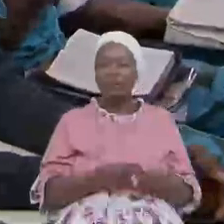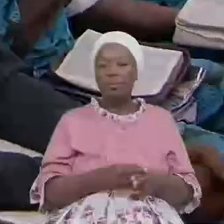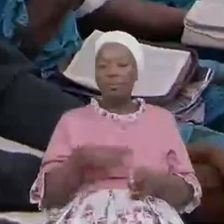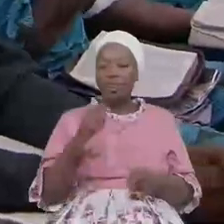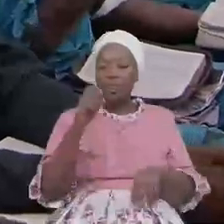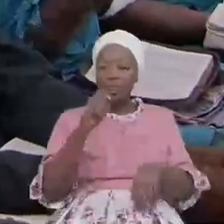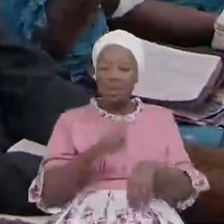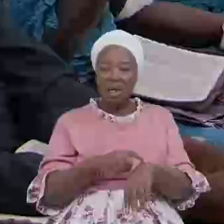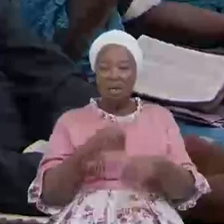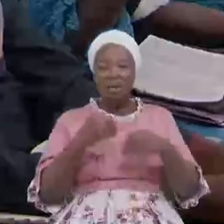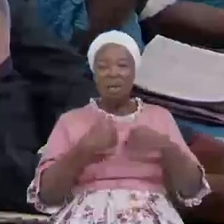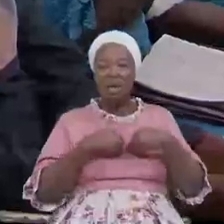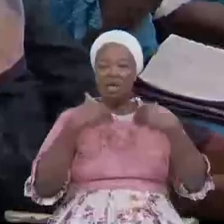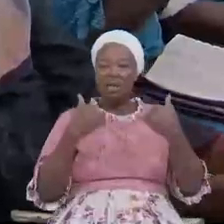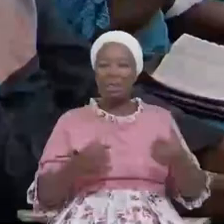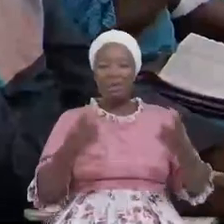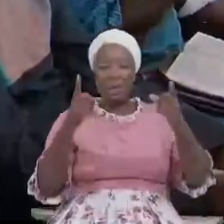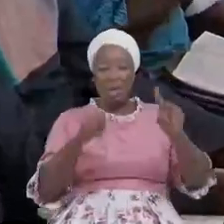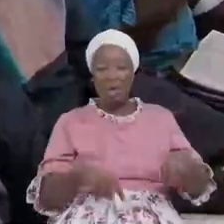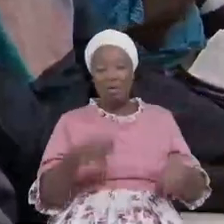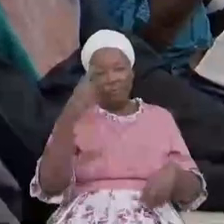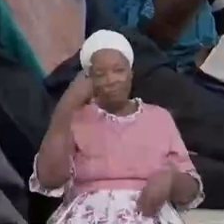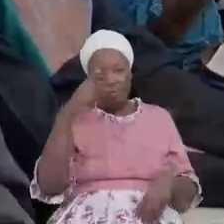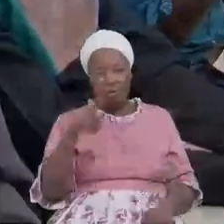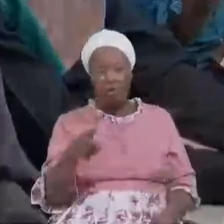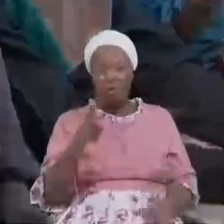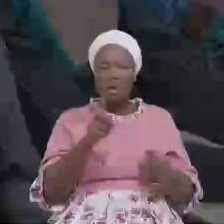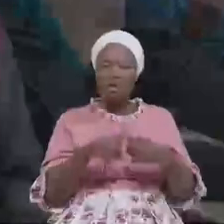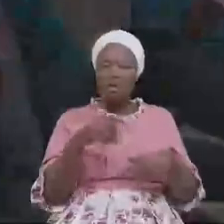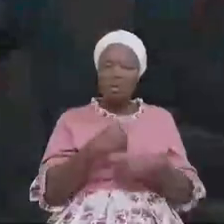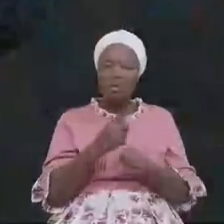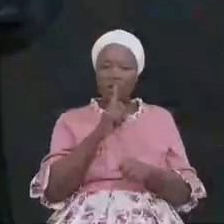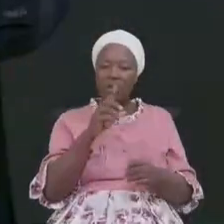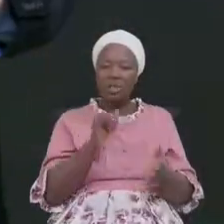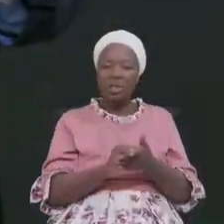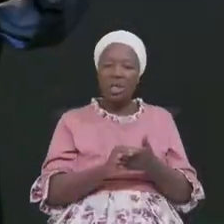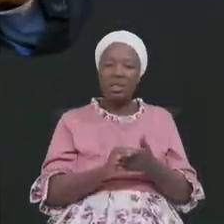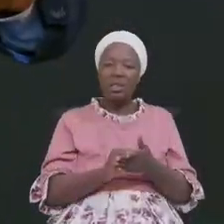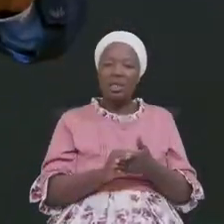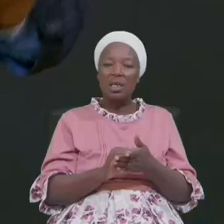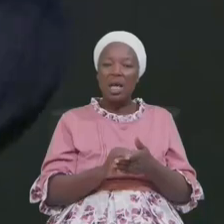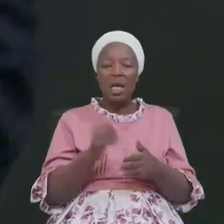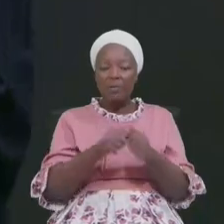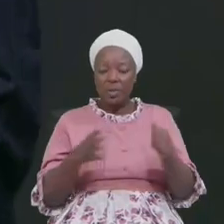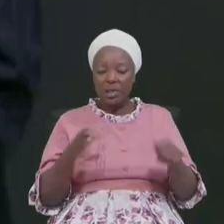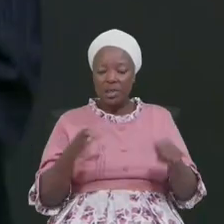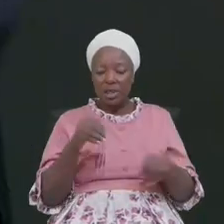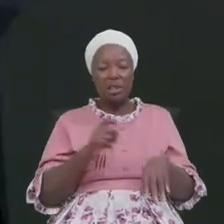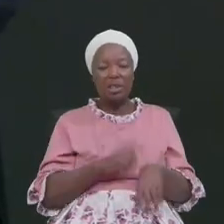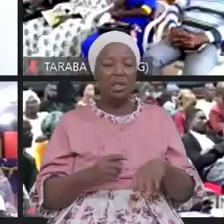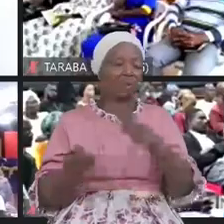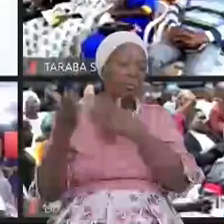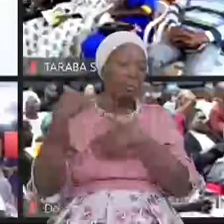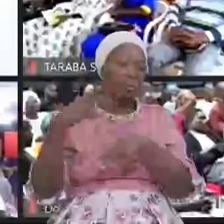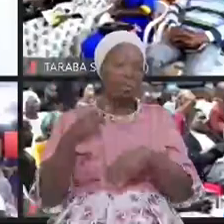Le moment est venu maintenant pour nous rassurer que tout ce qui est du passé, les choses